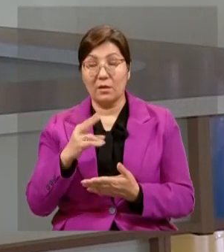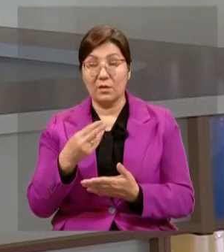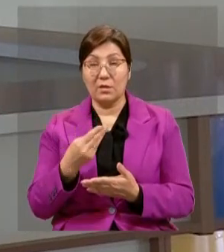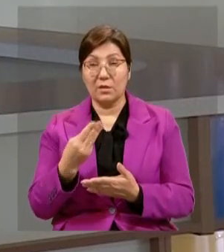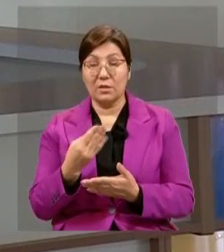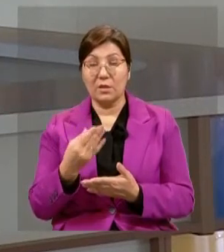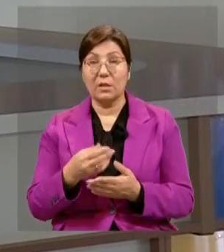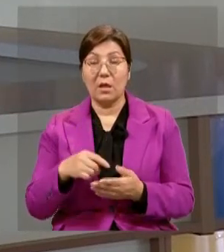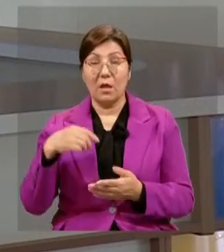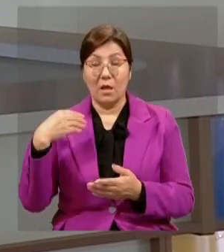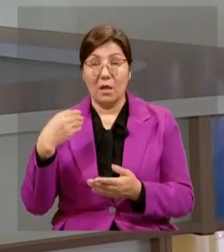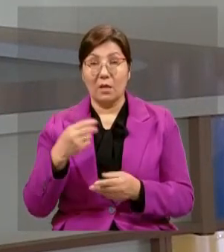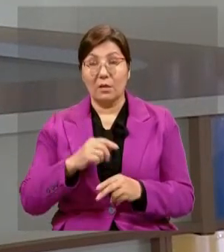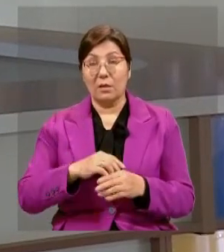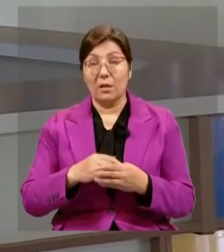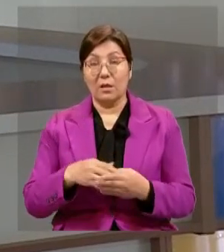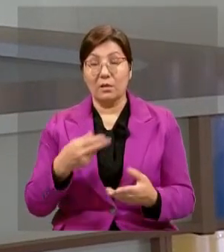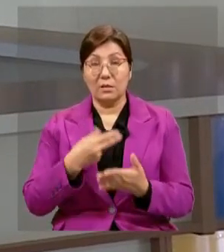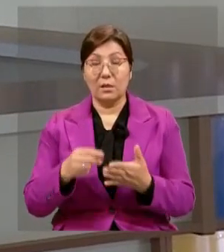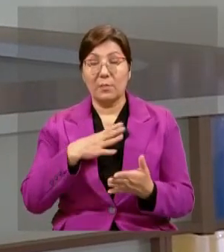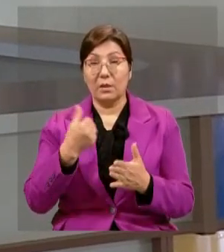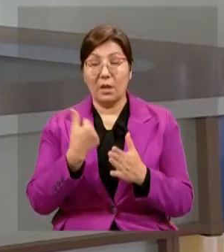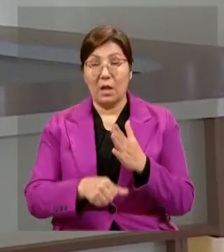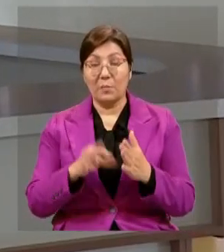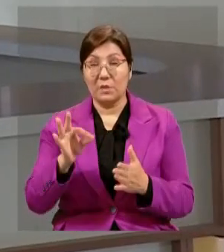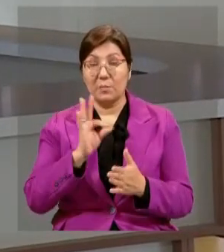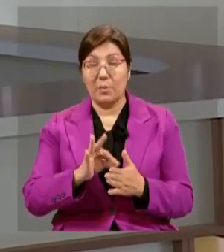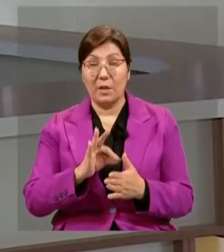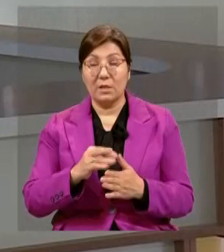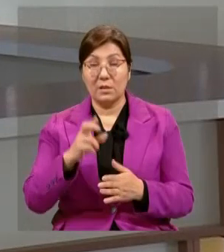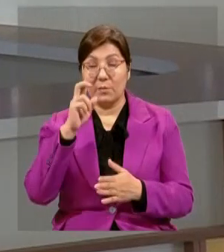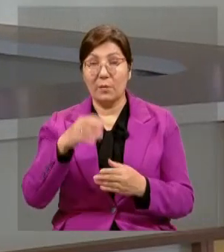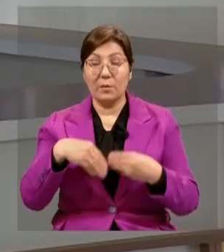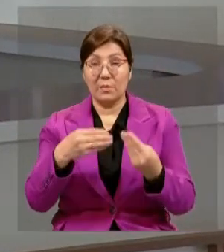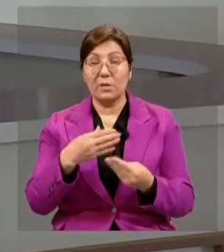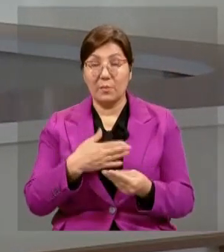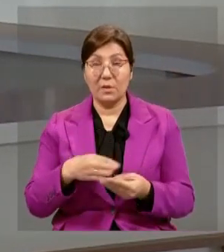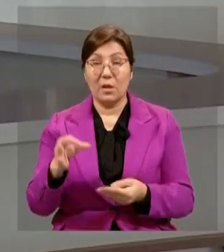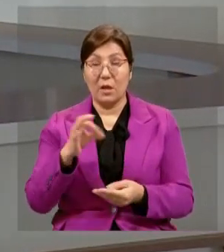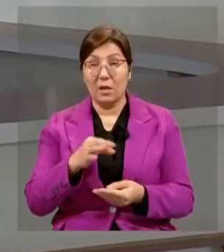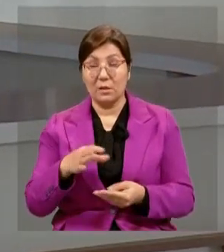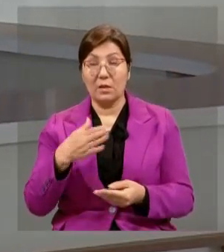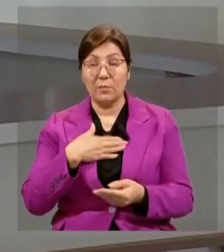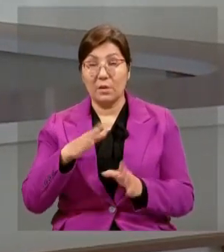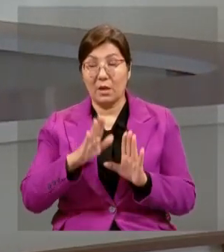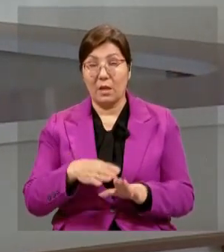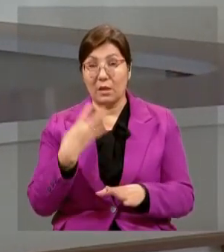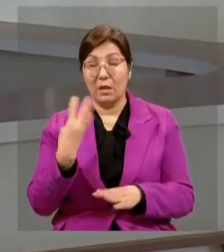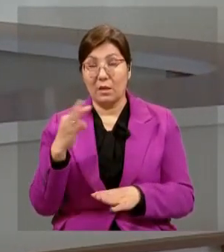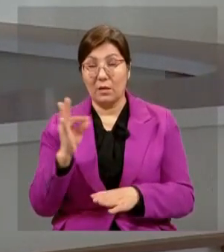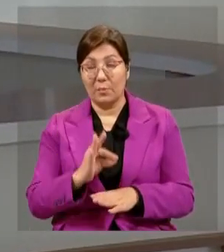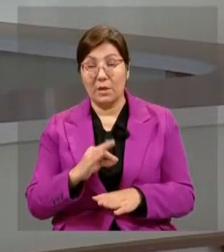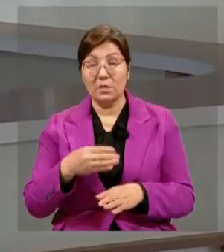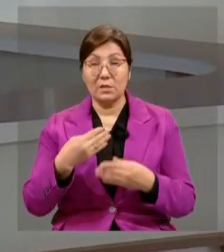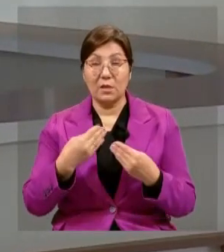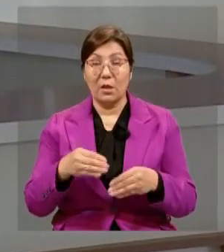1,5 мың тонна тыңайтқыш алдық. Оның 60% мемлекет қаржыландырса, біз қазан айында төлем жасаймыз. Біз үшін ең тиімдісі ұзақ